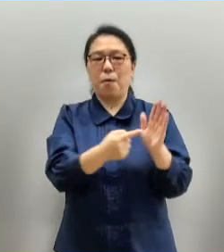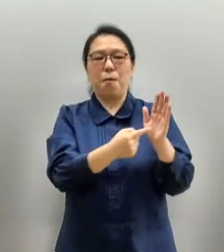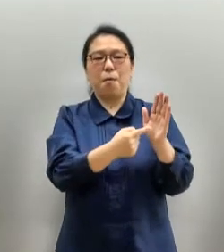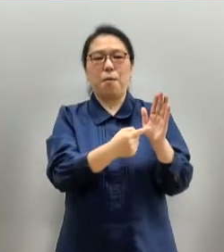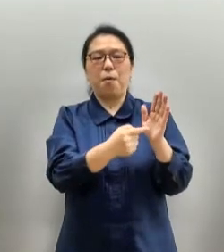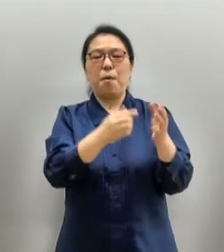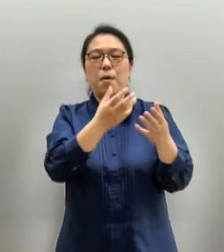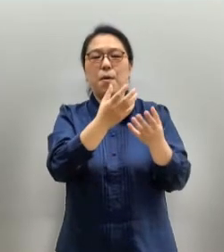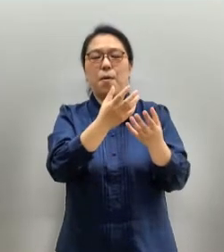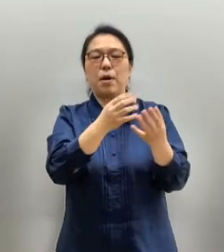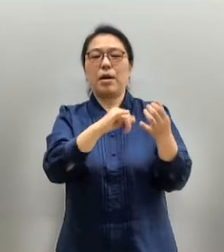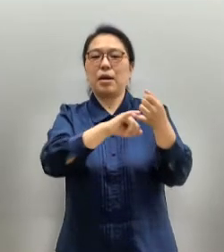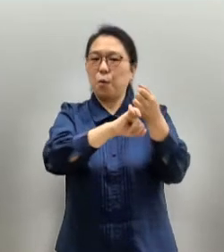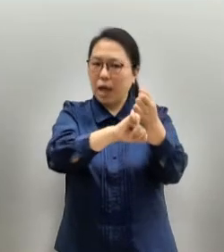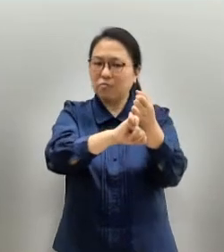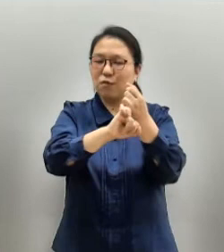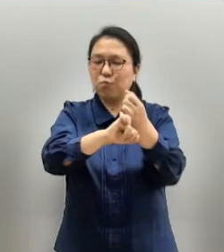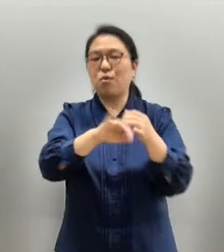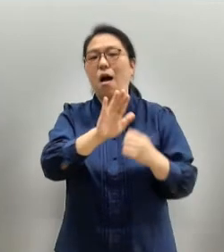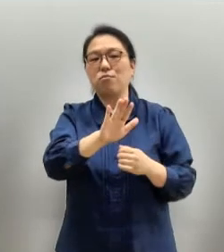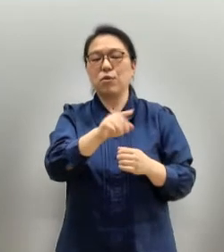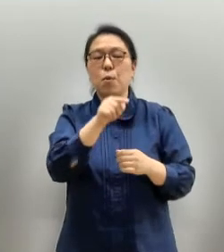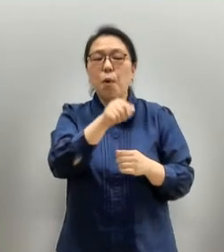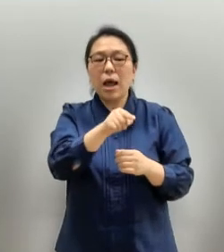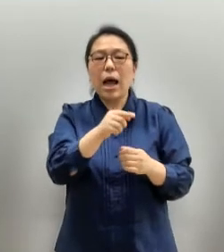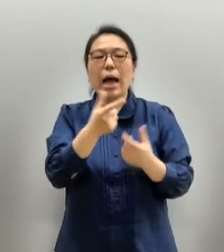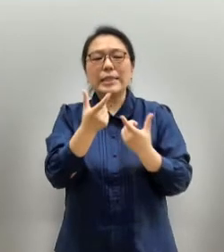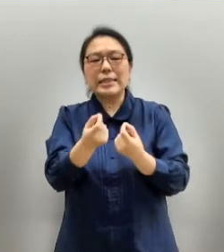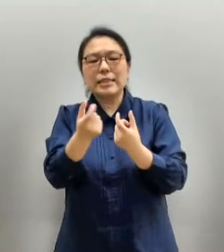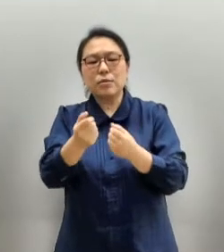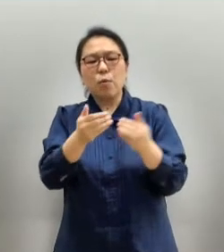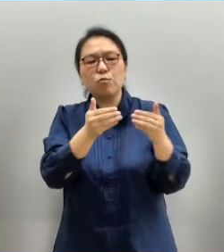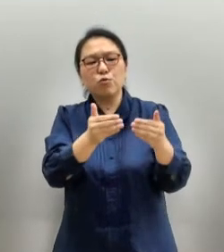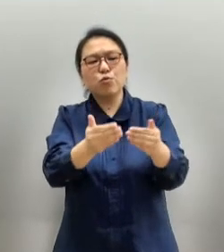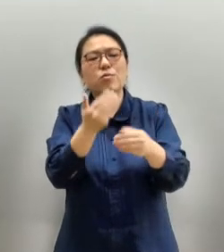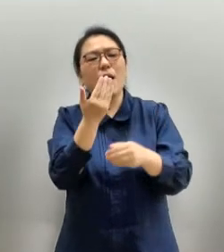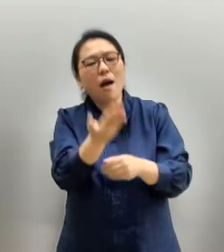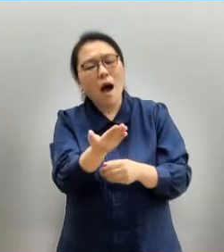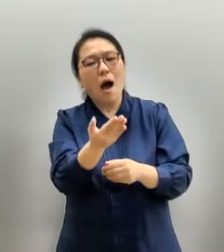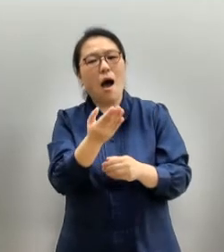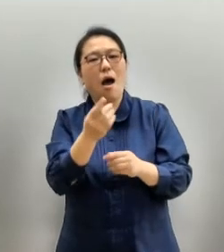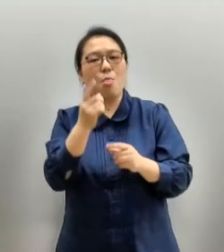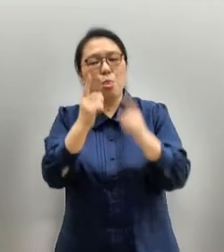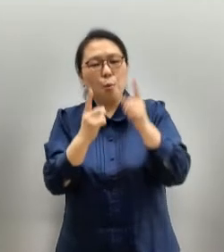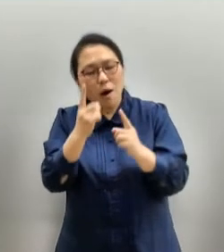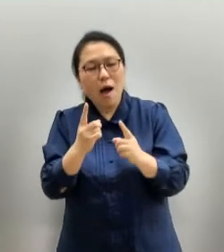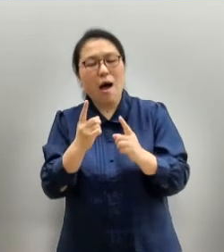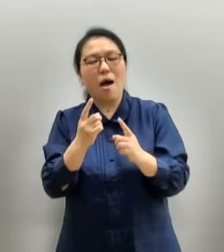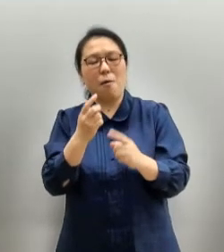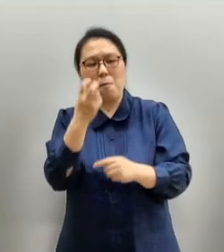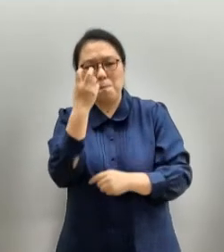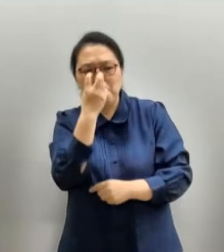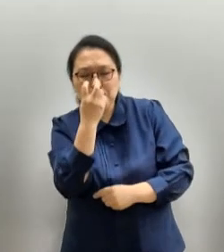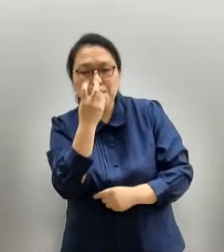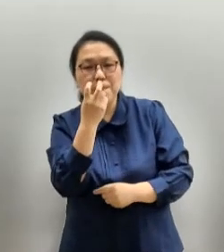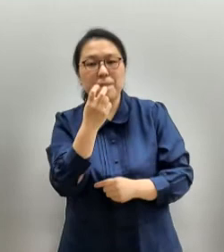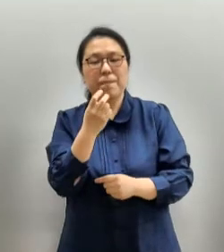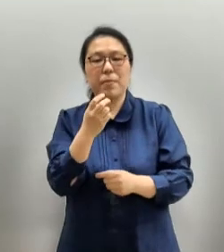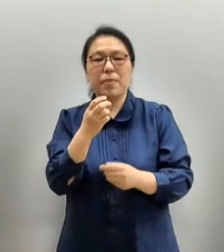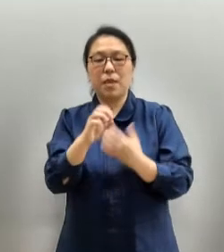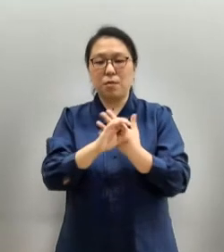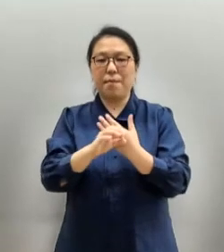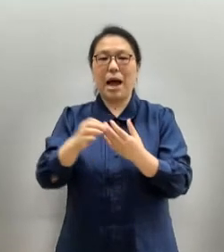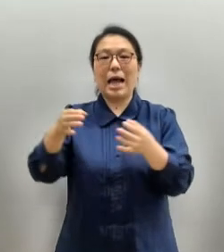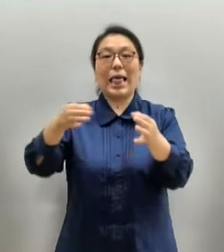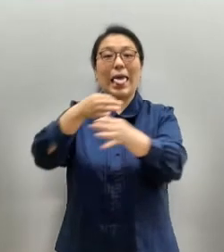がありますけども、そういったものがきちんと行われているかどうかと、きちんと行われているかどうかというのは、経済